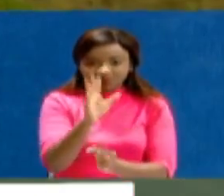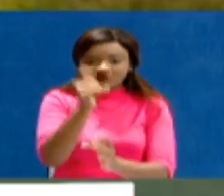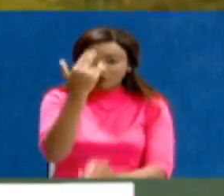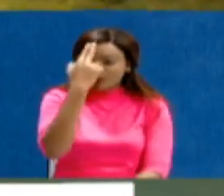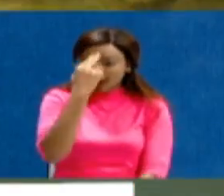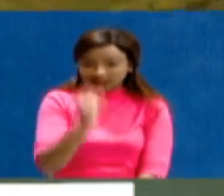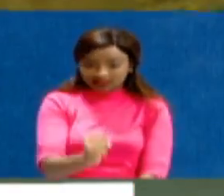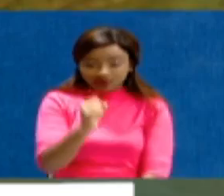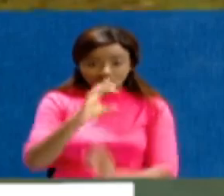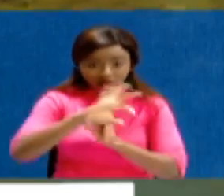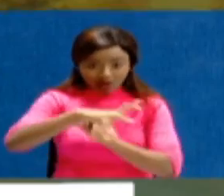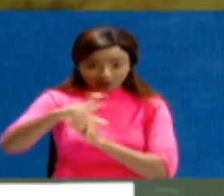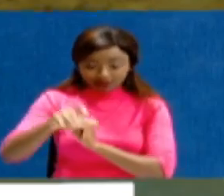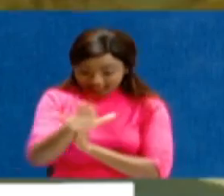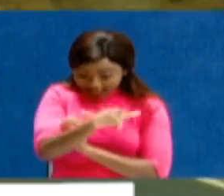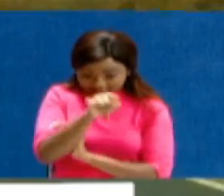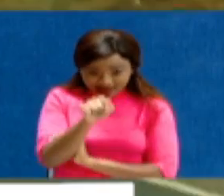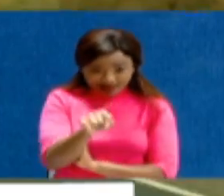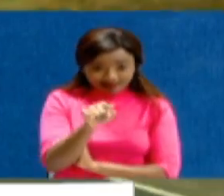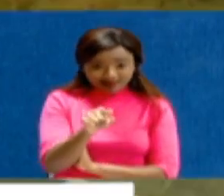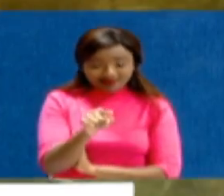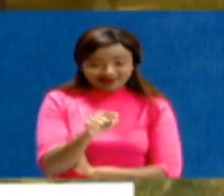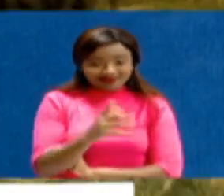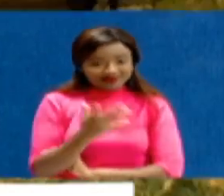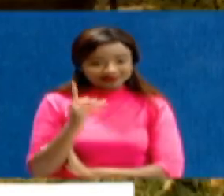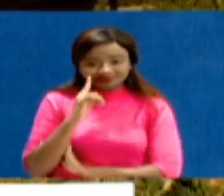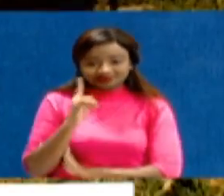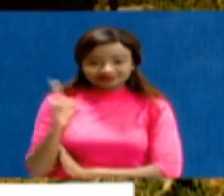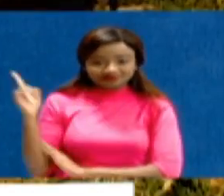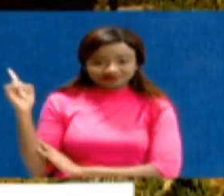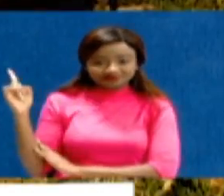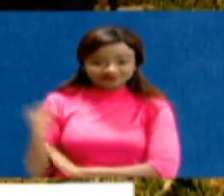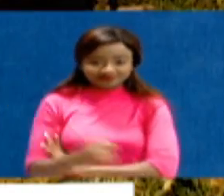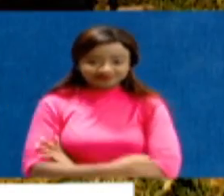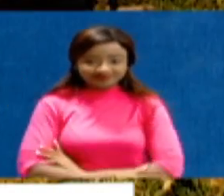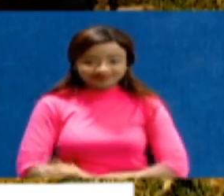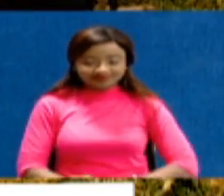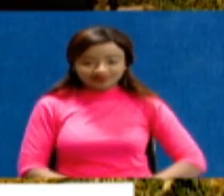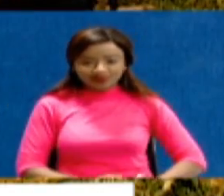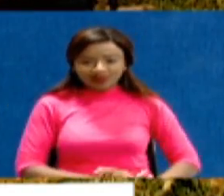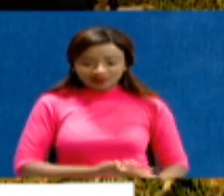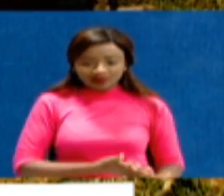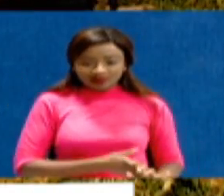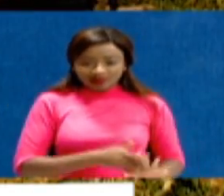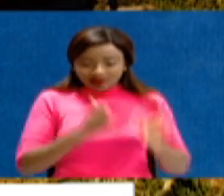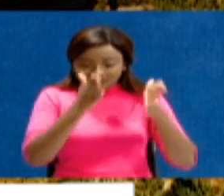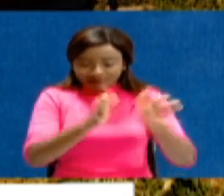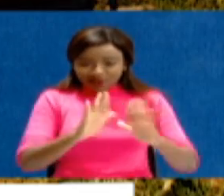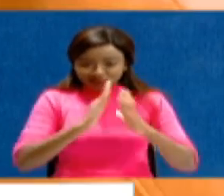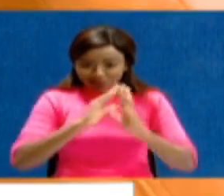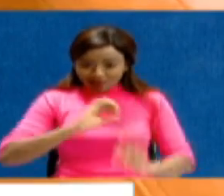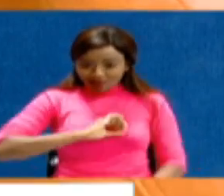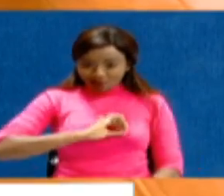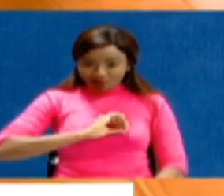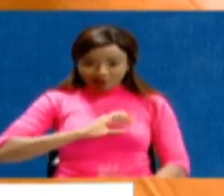inayopatikana viungani mwa kaunti ya Kajiado. Mwenye kuimiliki simulizi ya taswira hiyo ni Mpano